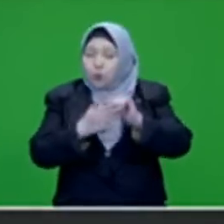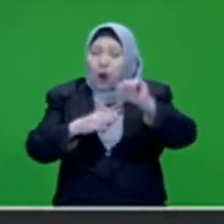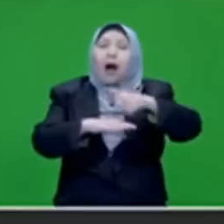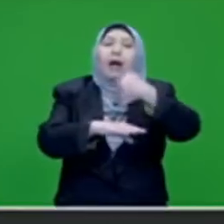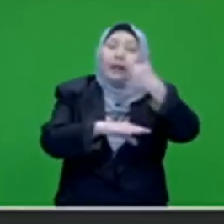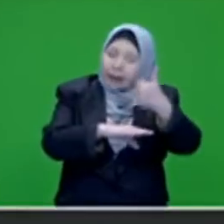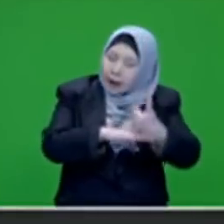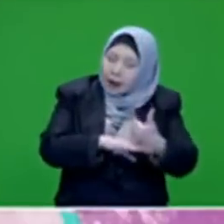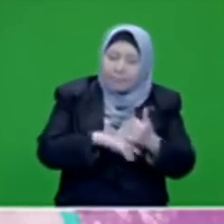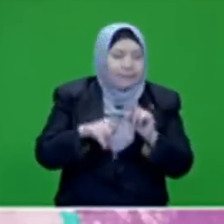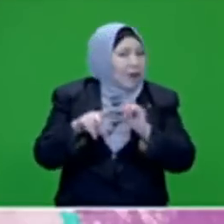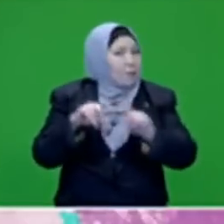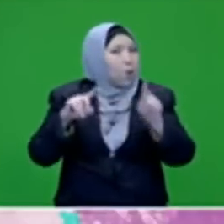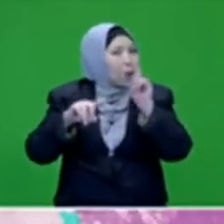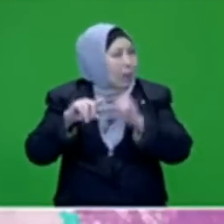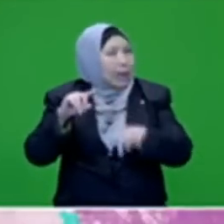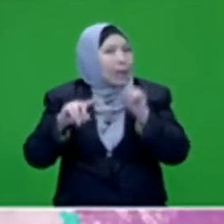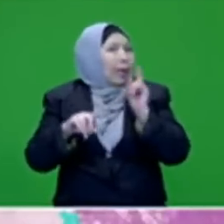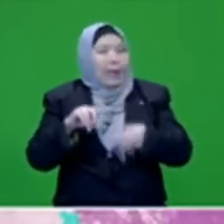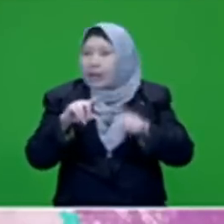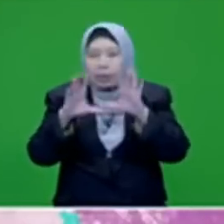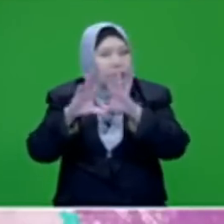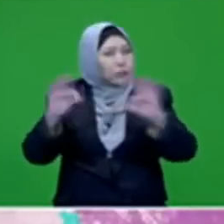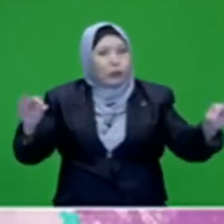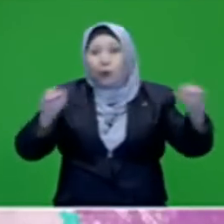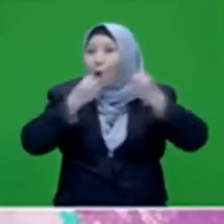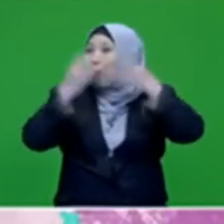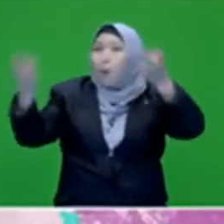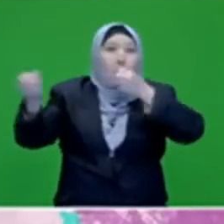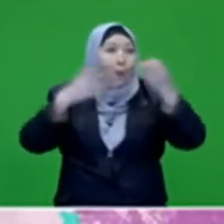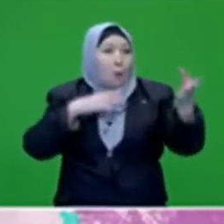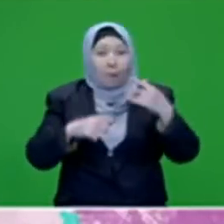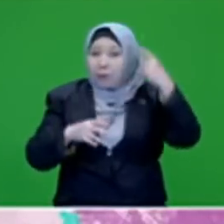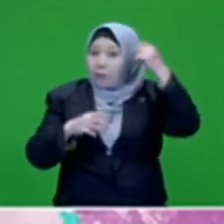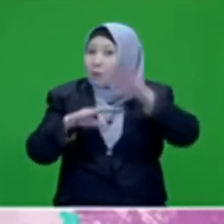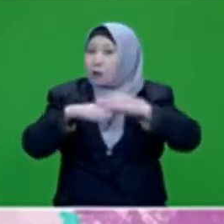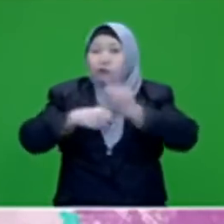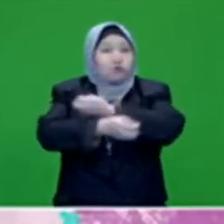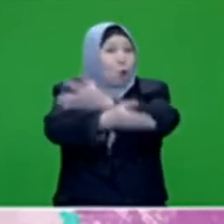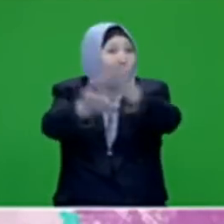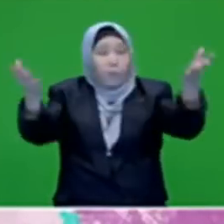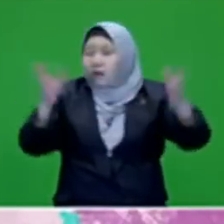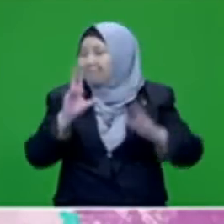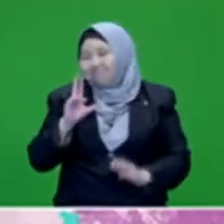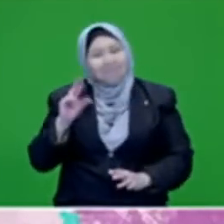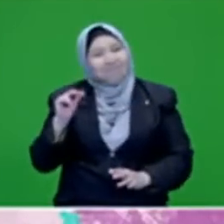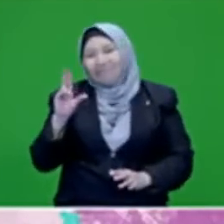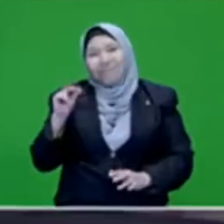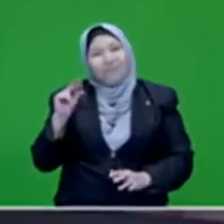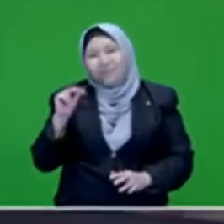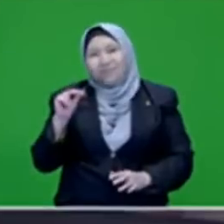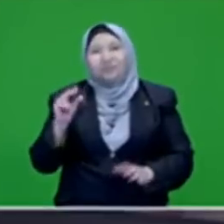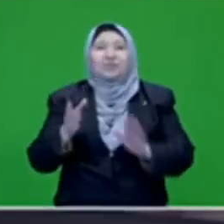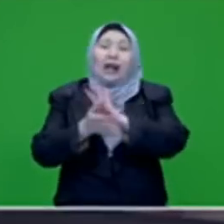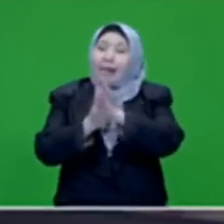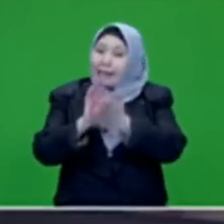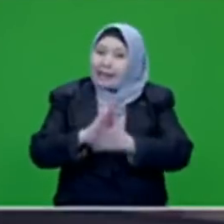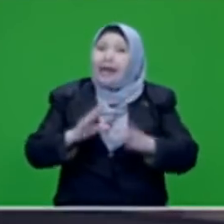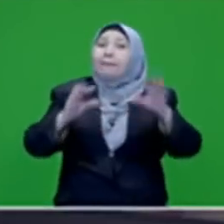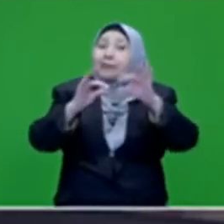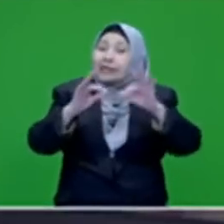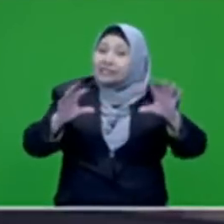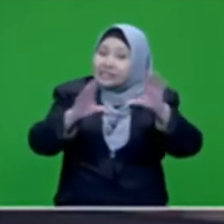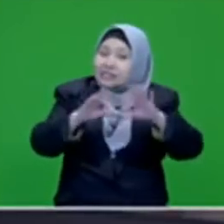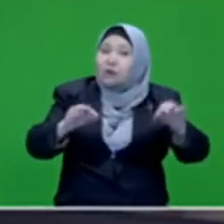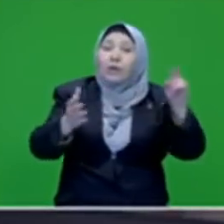ya, yang kita boleh belajar daripada apa yang disampaikan pada halaman 237. Dan peristiwa ini